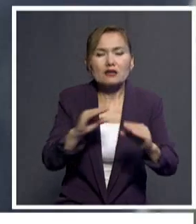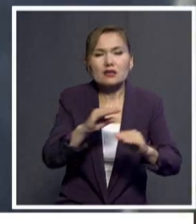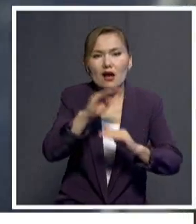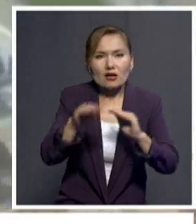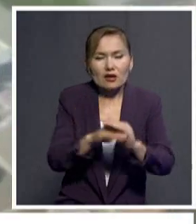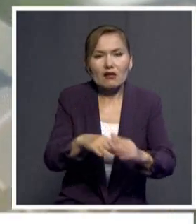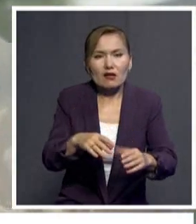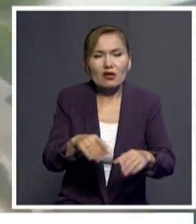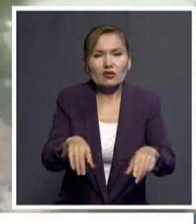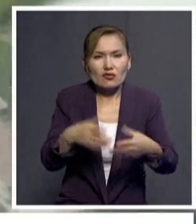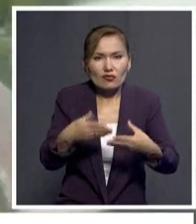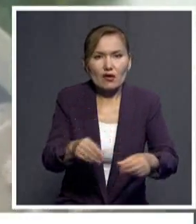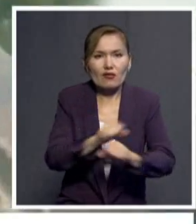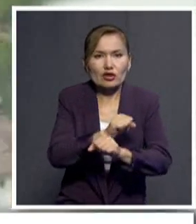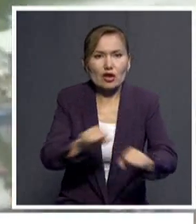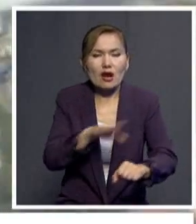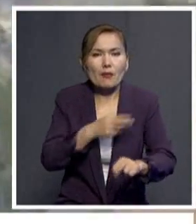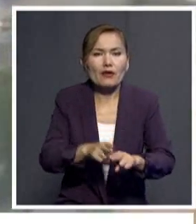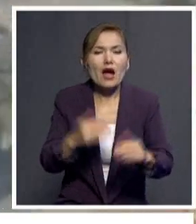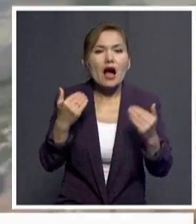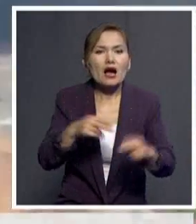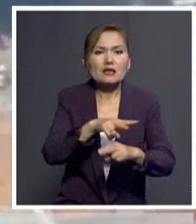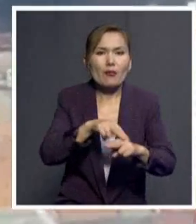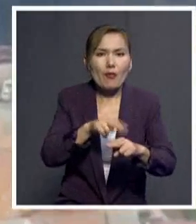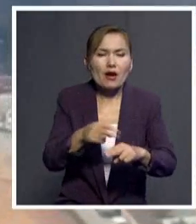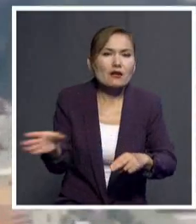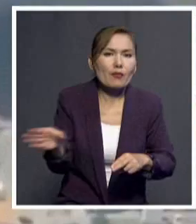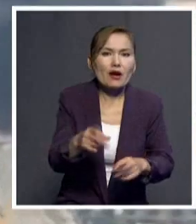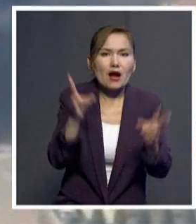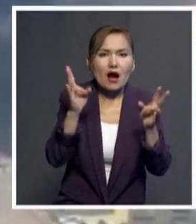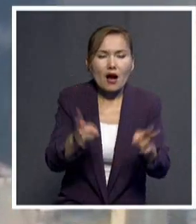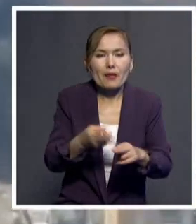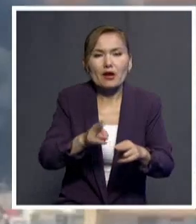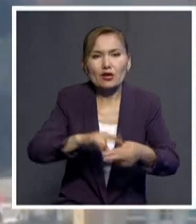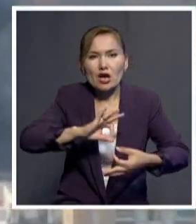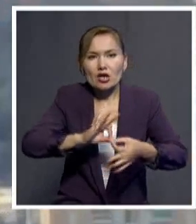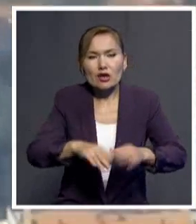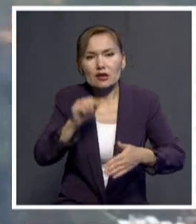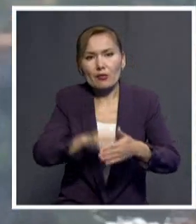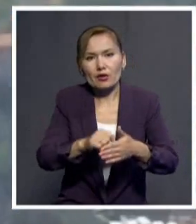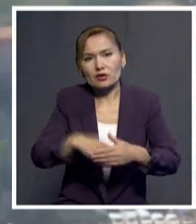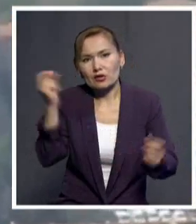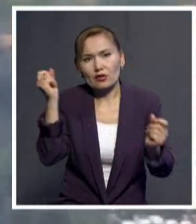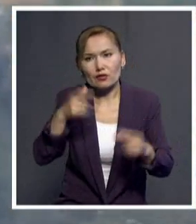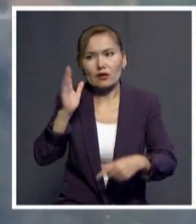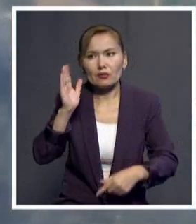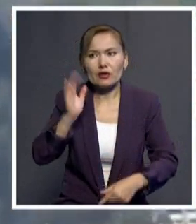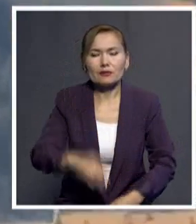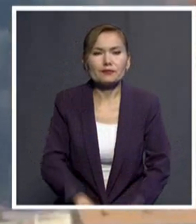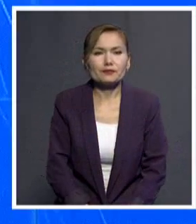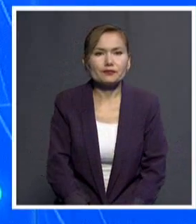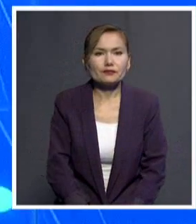өртеніп шарылған. Қазір полиция апат болған жолдың бөлігін жауып, тергеу жұмыстарын жүргізіп жатыр.